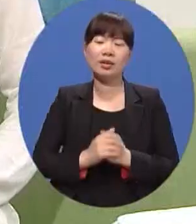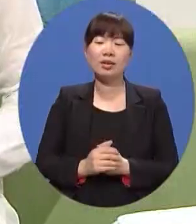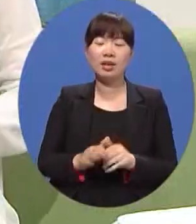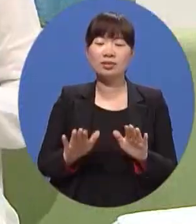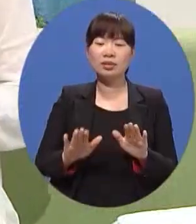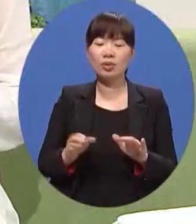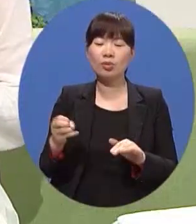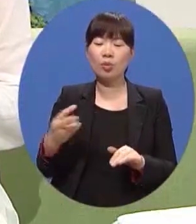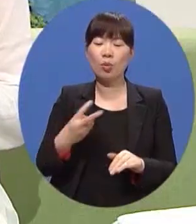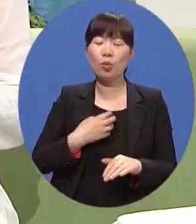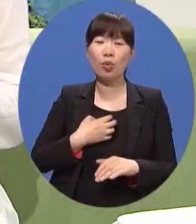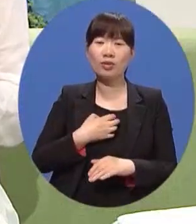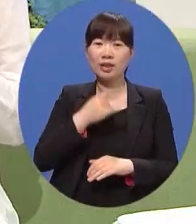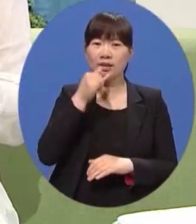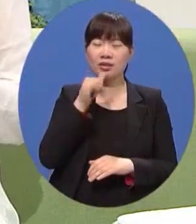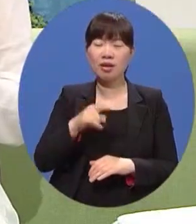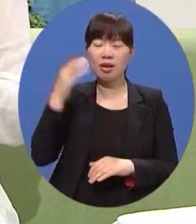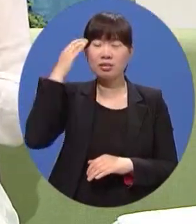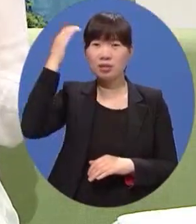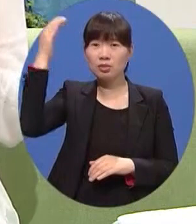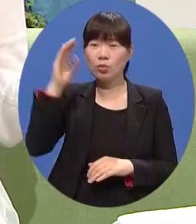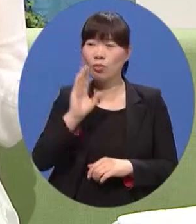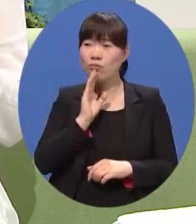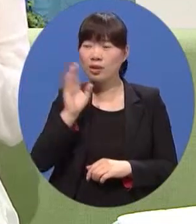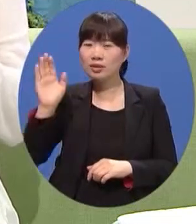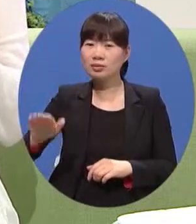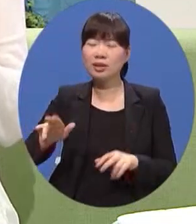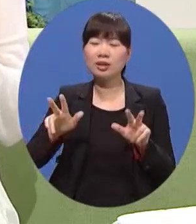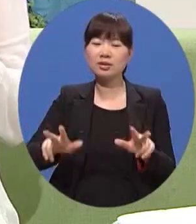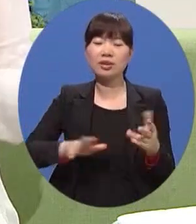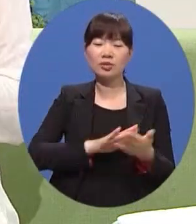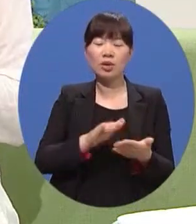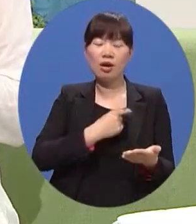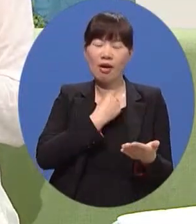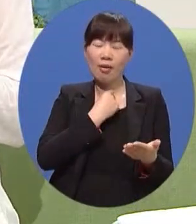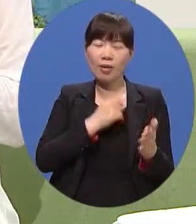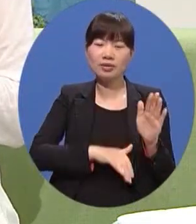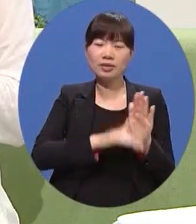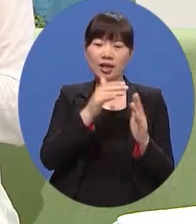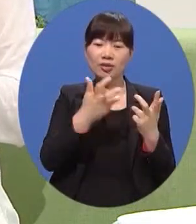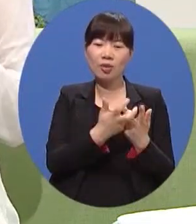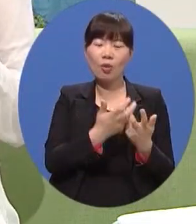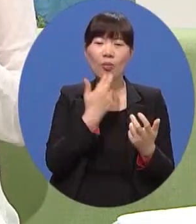근데 또 걱정스러운 게 키도 그렇지만 이제 또 놀이 욕구가 채워지지